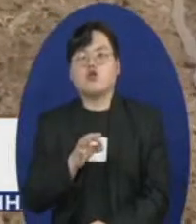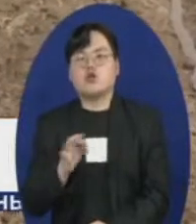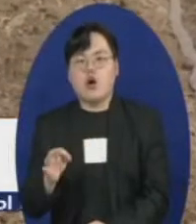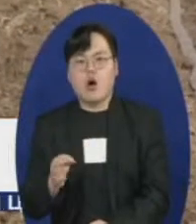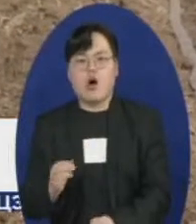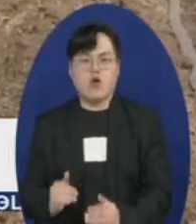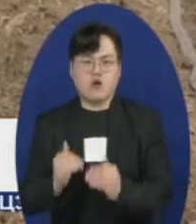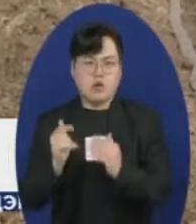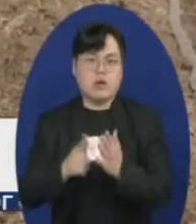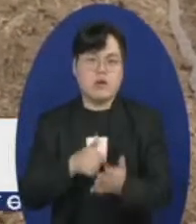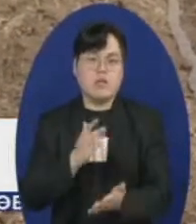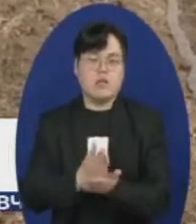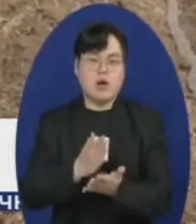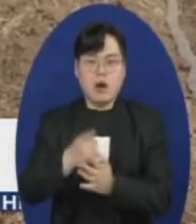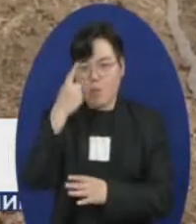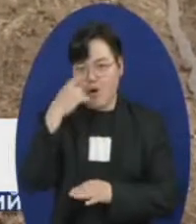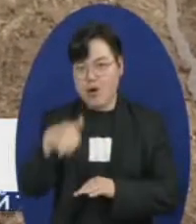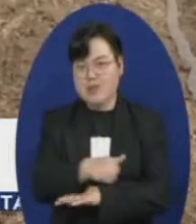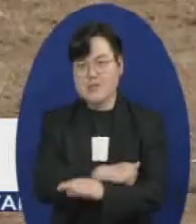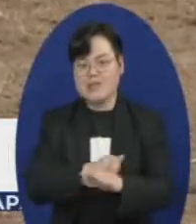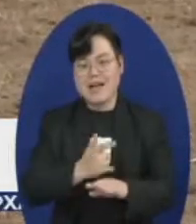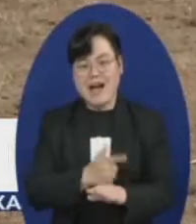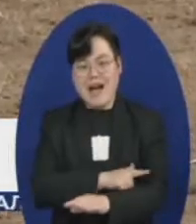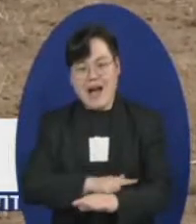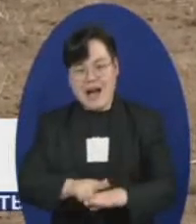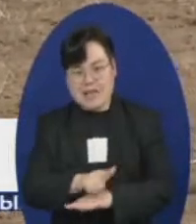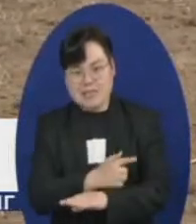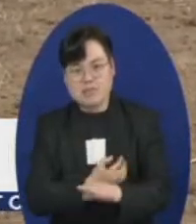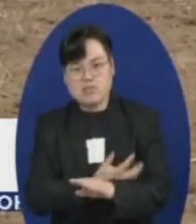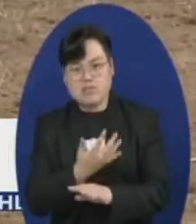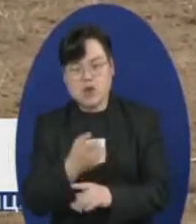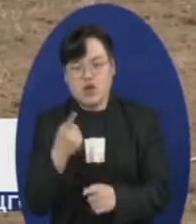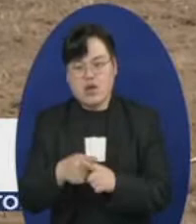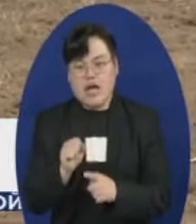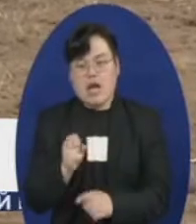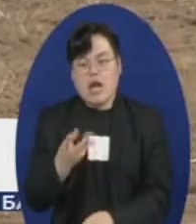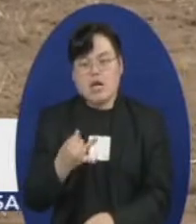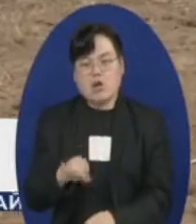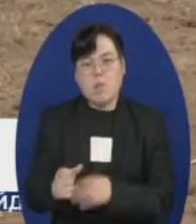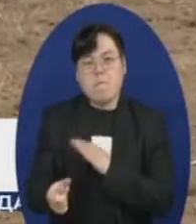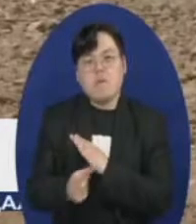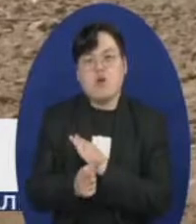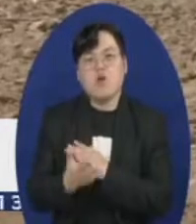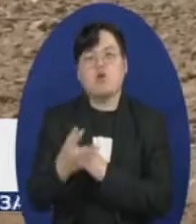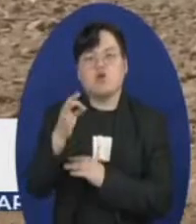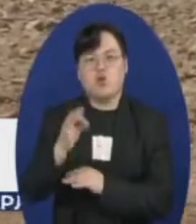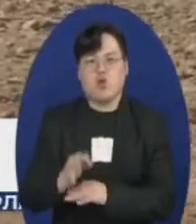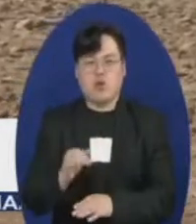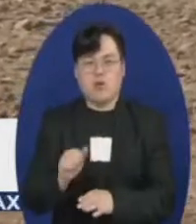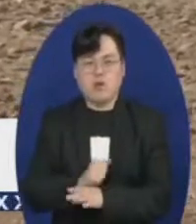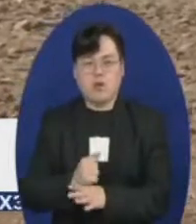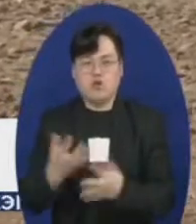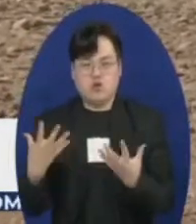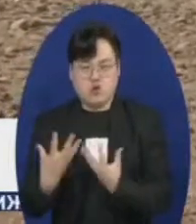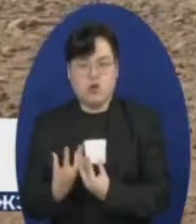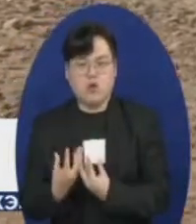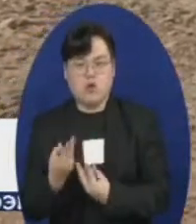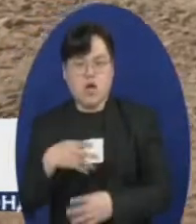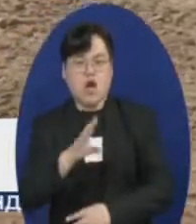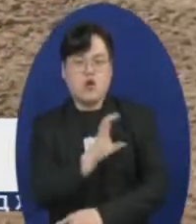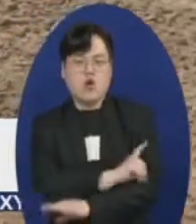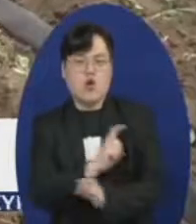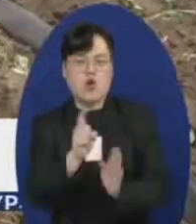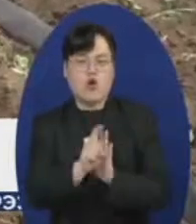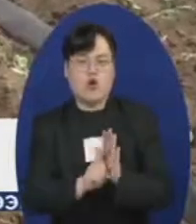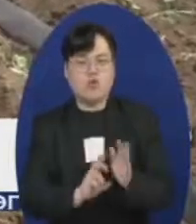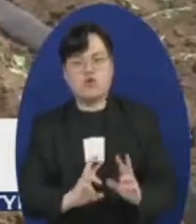байна. Манай улс газар тариалан хөдөө аж ахуйн салбарын мэрэгжлийнхээ 30 орчим хувийг л бэлтгэж чадж байна. Иймээс ихтэй сургуулиуд